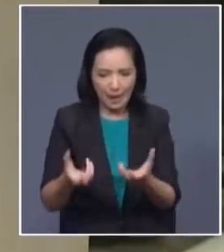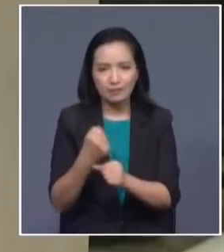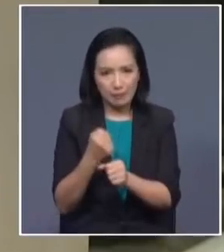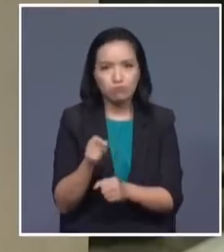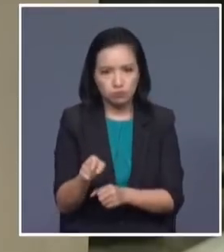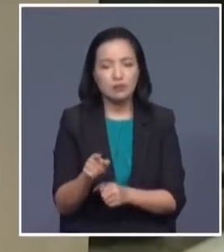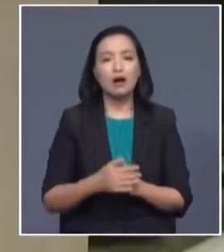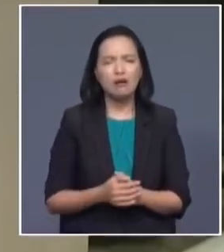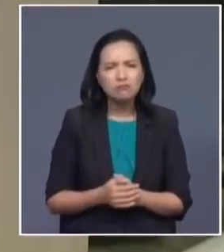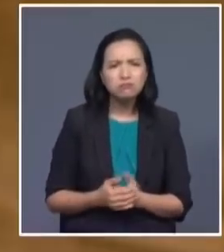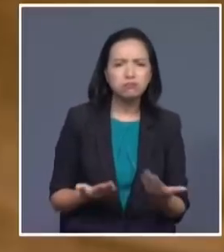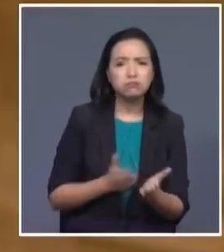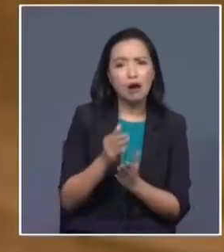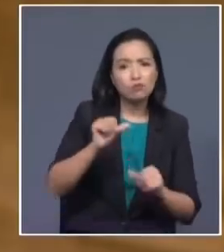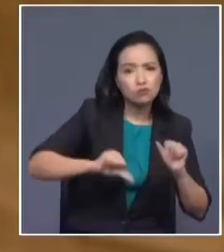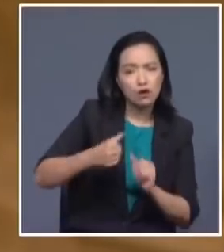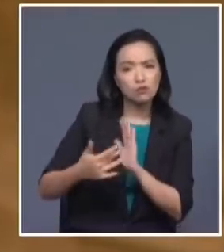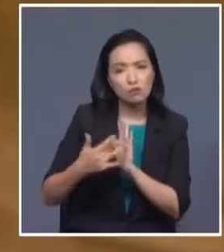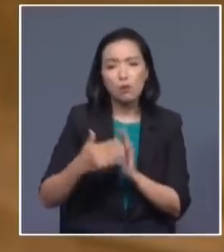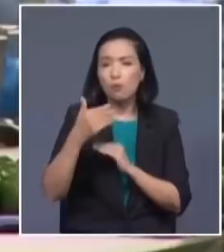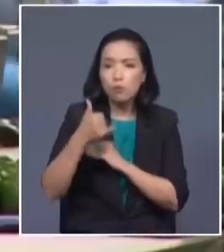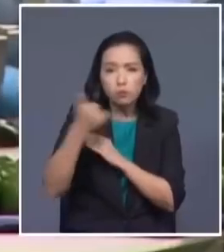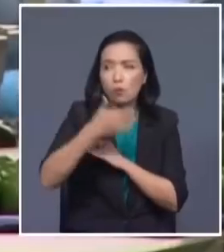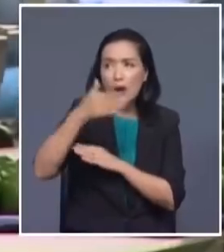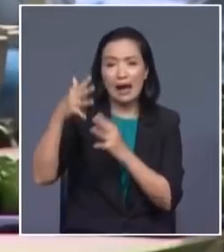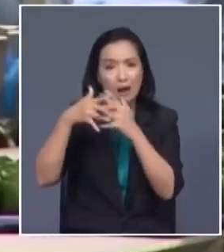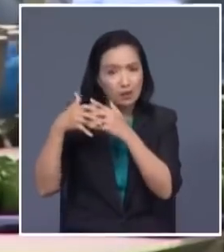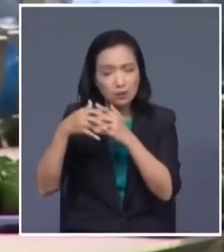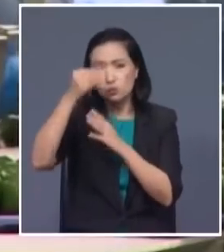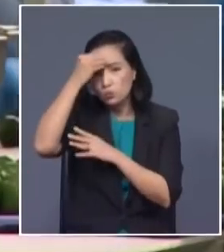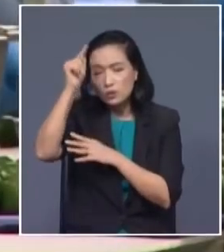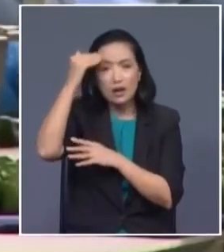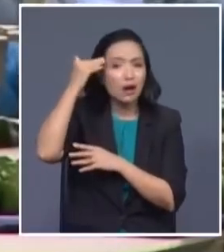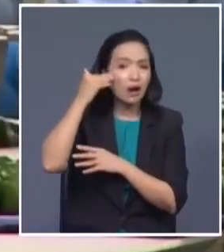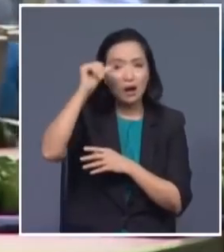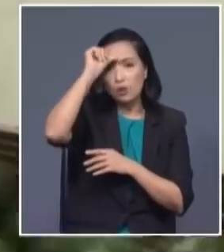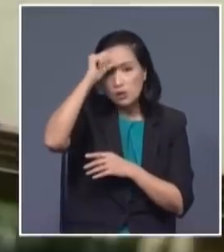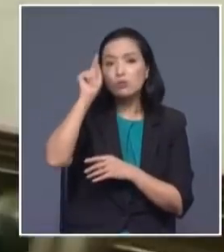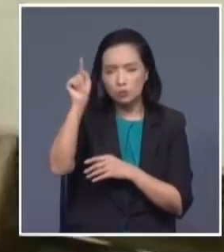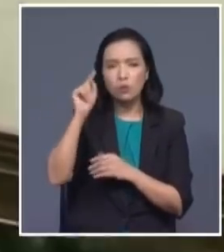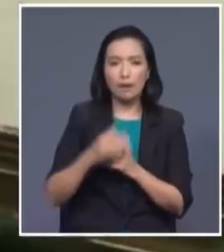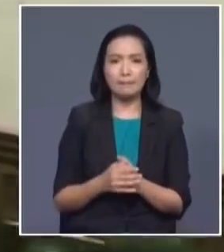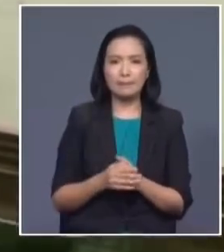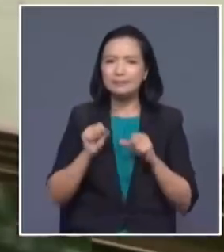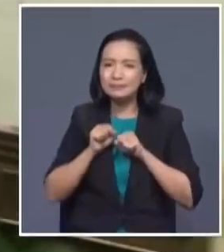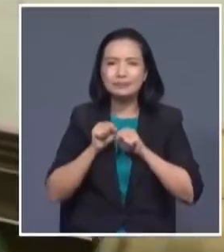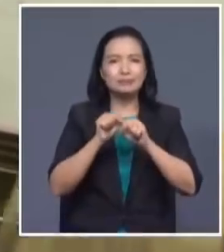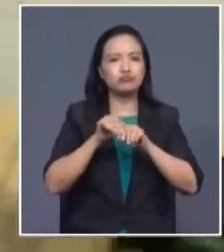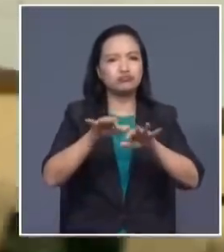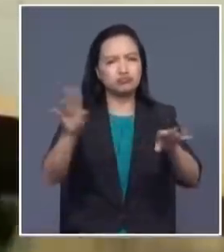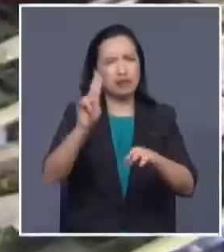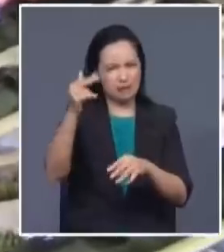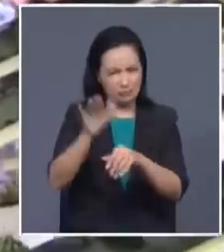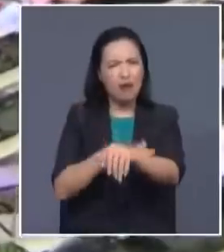าทางวิทยาศาสตร์เทคโนโลยีและนวัตกรรมหลายประเทศเช่นสหรัฐอเมริกาญี่ปุ่นเกาหลีและอินเดียได้มีการประกาศใช้เป็นเวลานานแล้วนะ